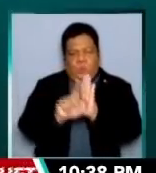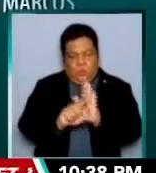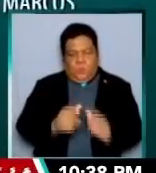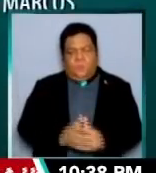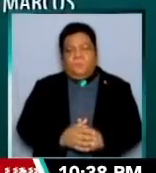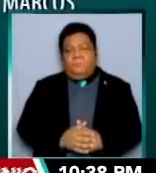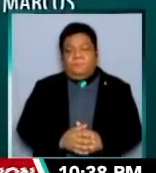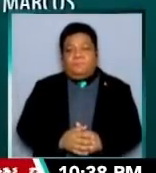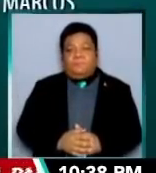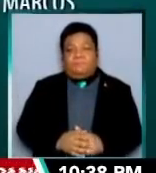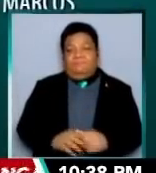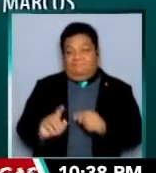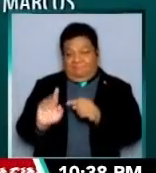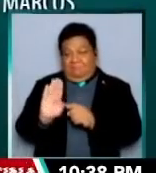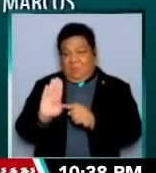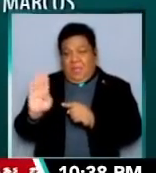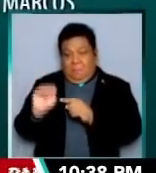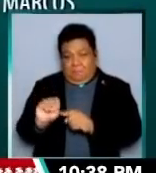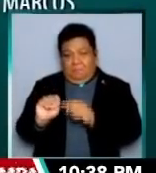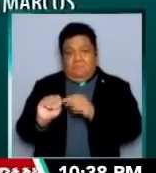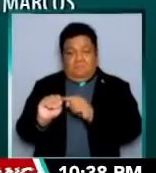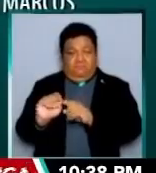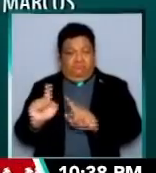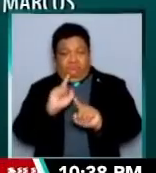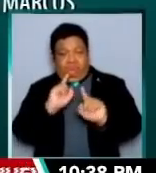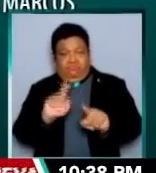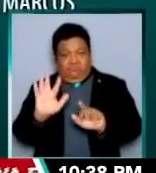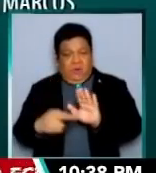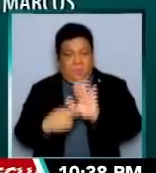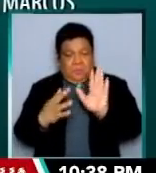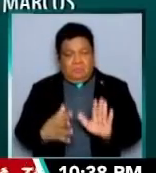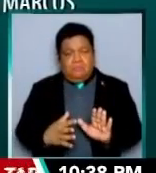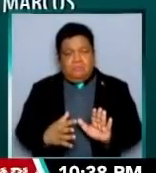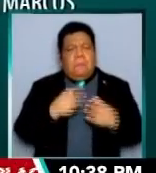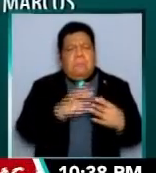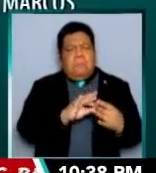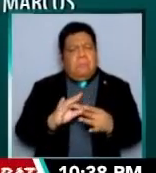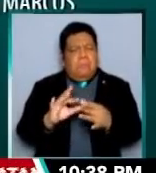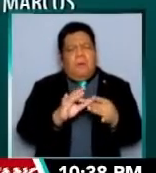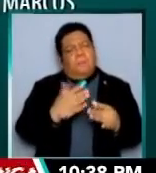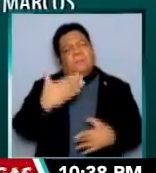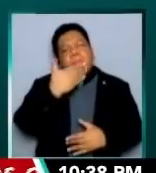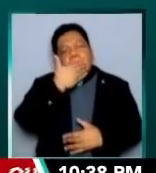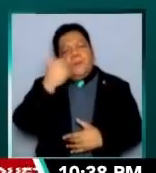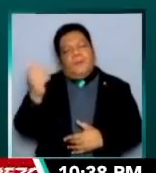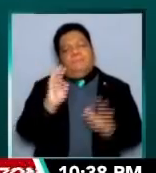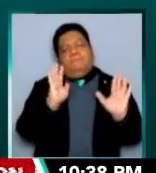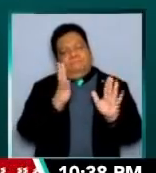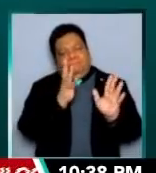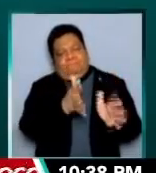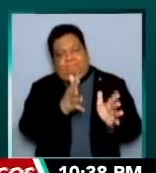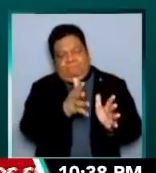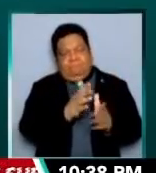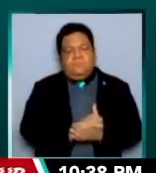ng tagapagsalita ni Presidential Aspirant Bongbong Marcos, may mga payag daw na mas mainam na hindi na lang pansinin. Nanawagan